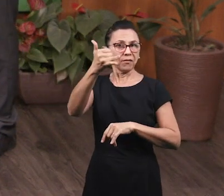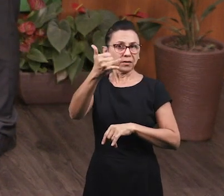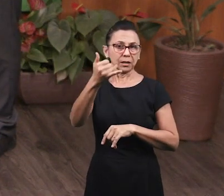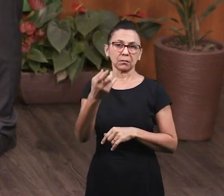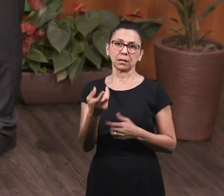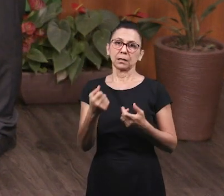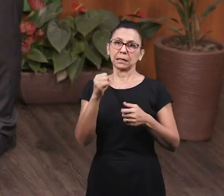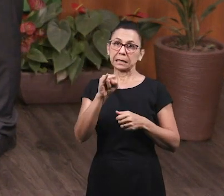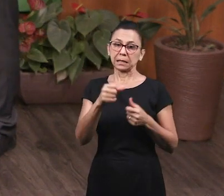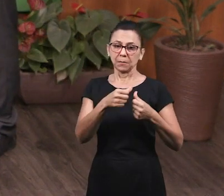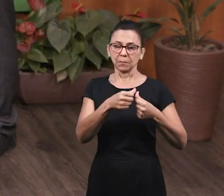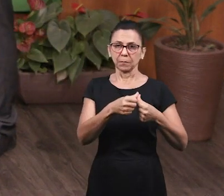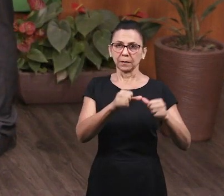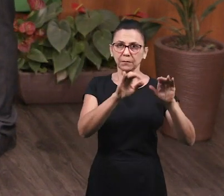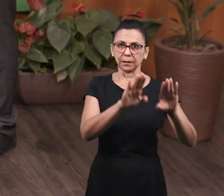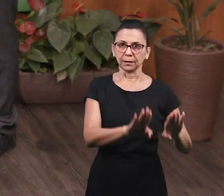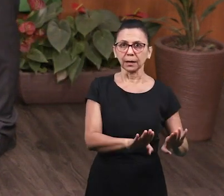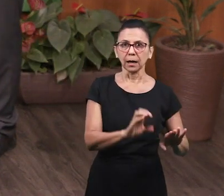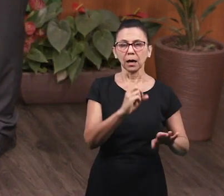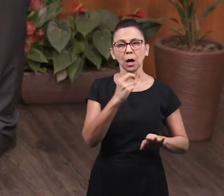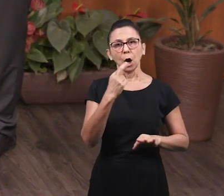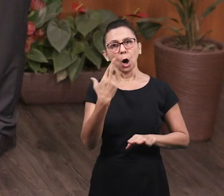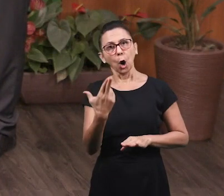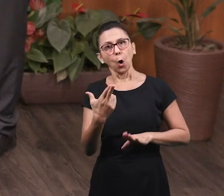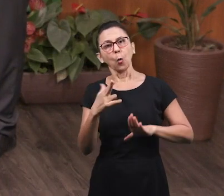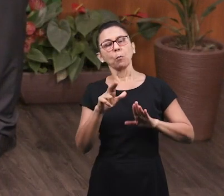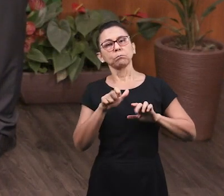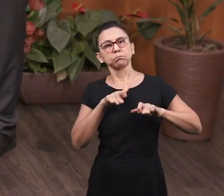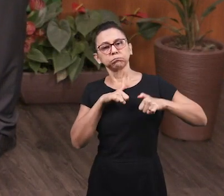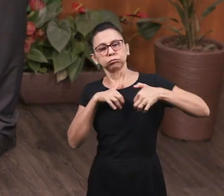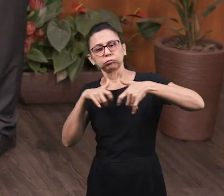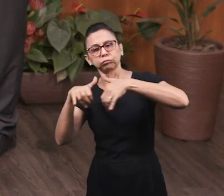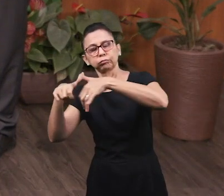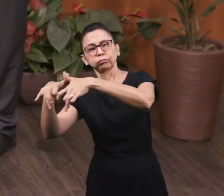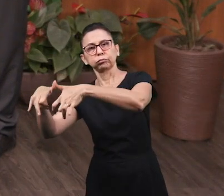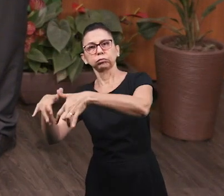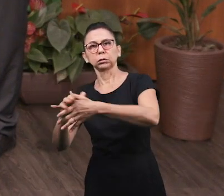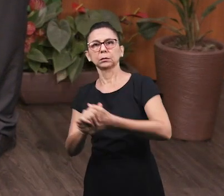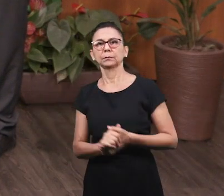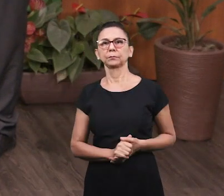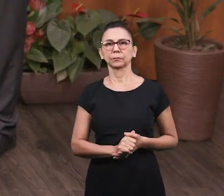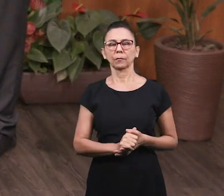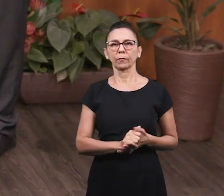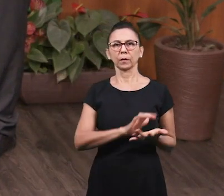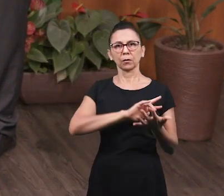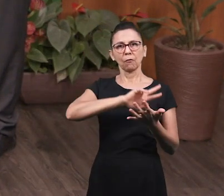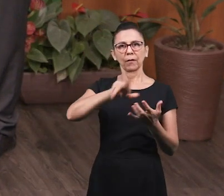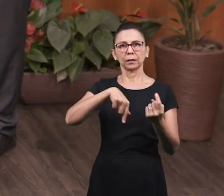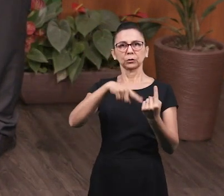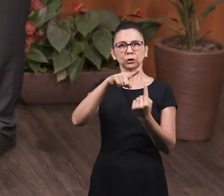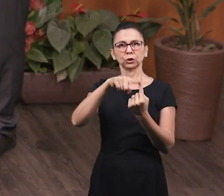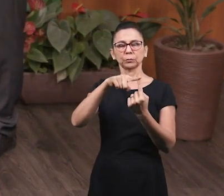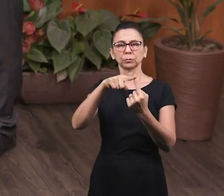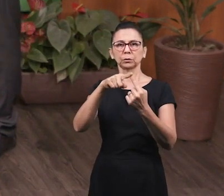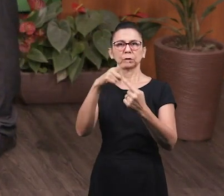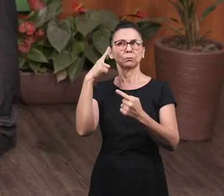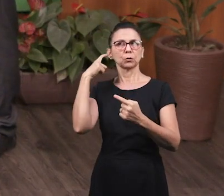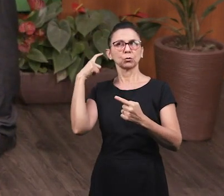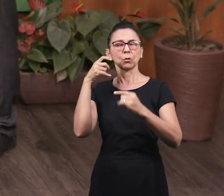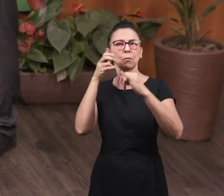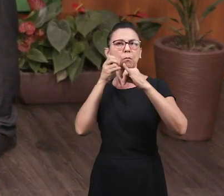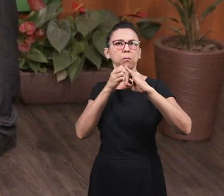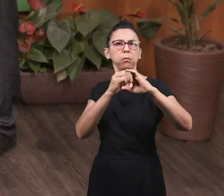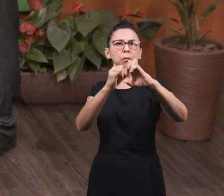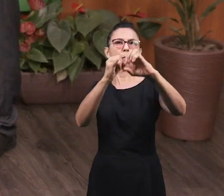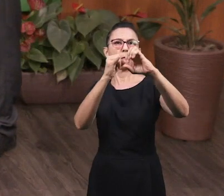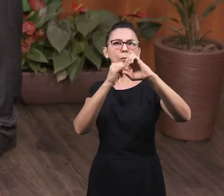marchent, soit pour qu'ils restent dans le même endroit. À chaque son de la trompette, chaque type de son,